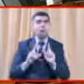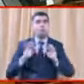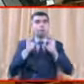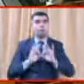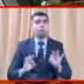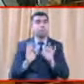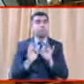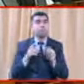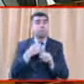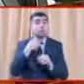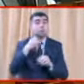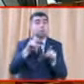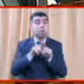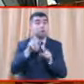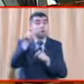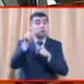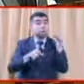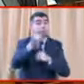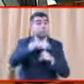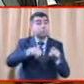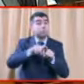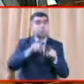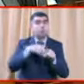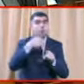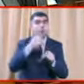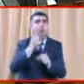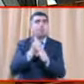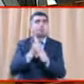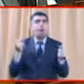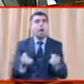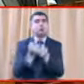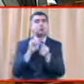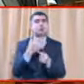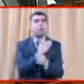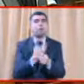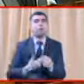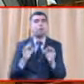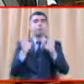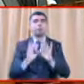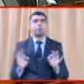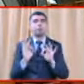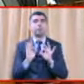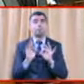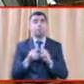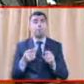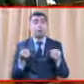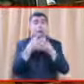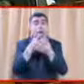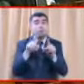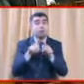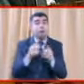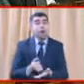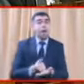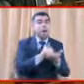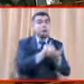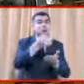الناس كيتسالوا لانه شنو هو الدور ديال الحكومه؟ هو انه كتقدم حلول ورؤى وفق